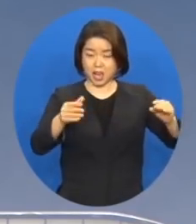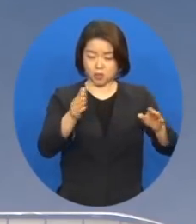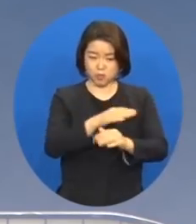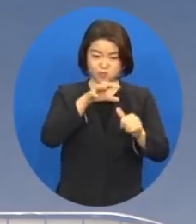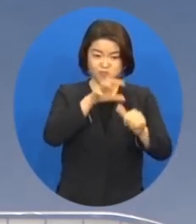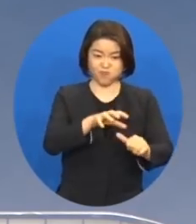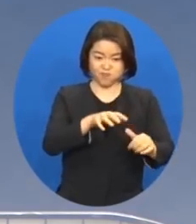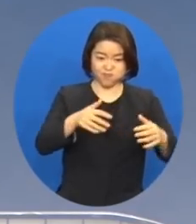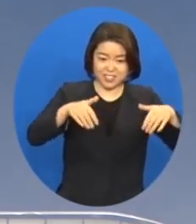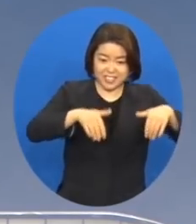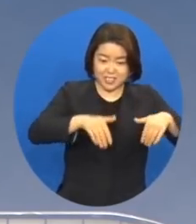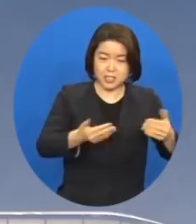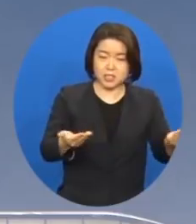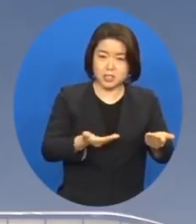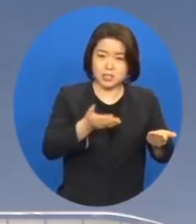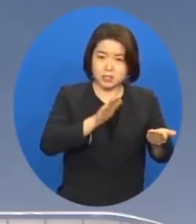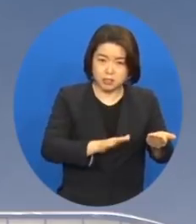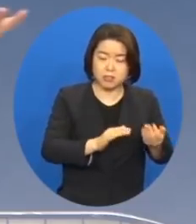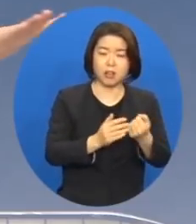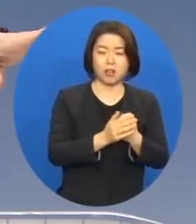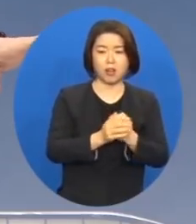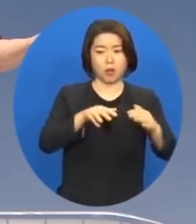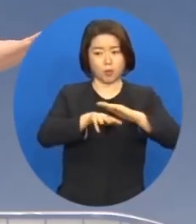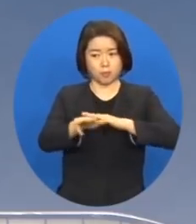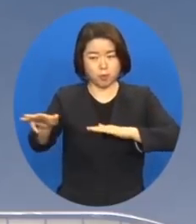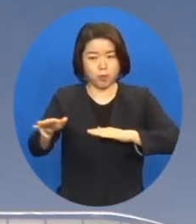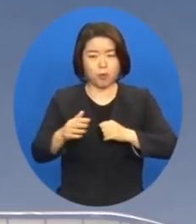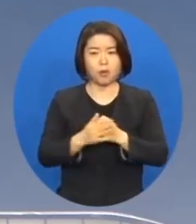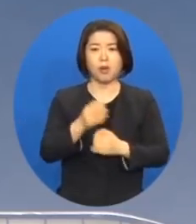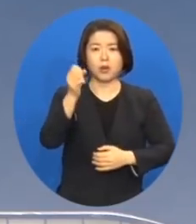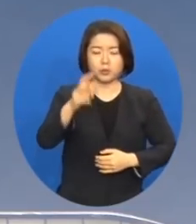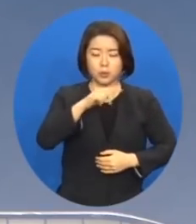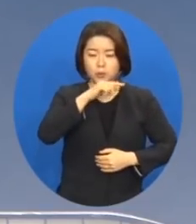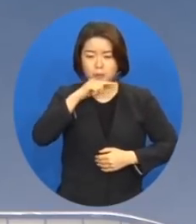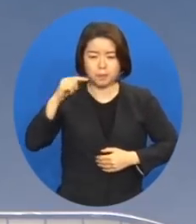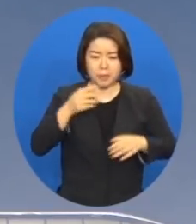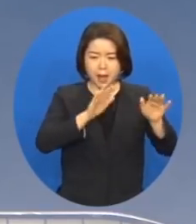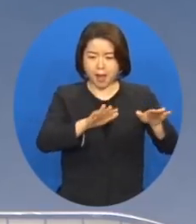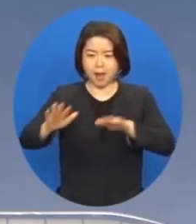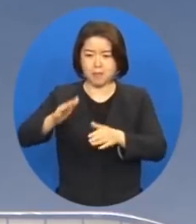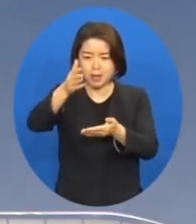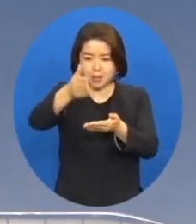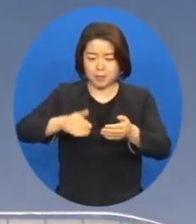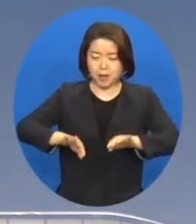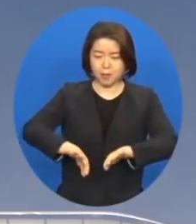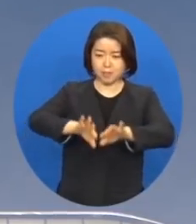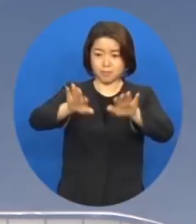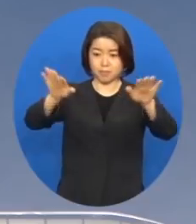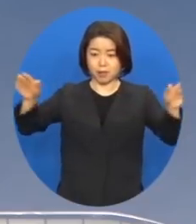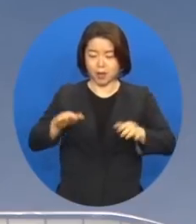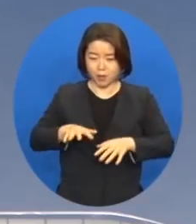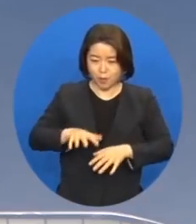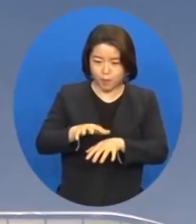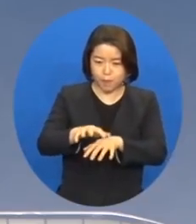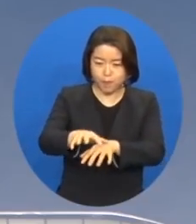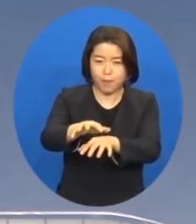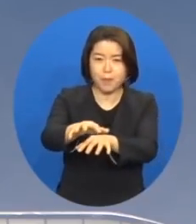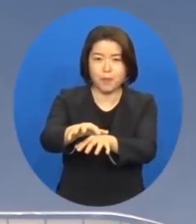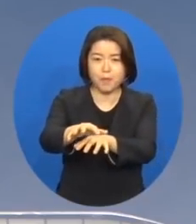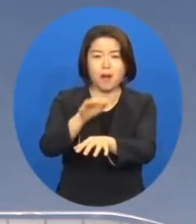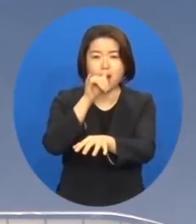하는데 그들은 홍해 바다가 갈라지는 기적을 통하여 애굽에서 떠납니다. 그